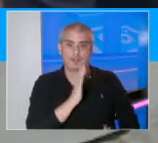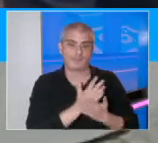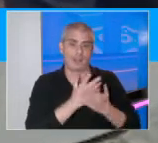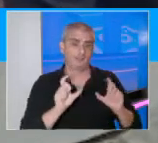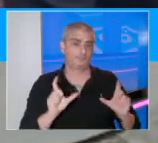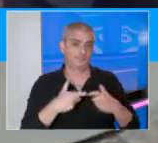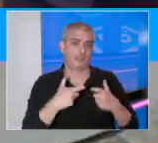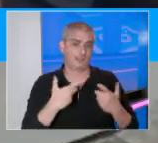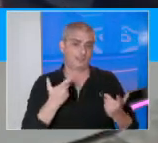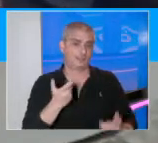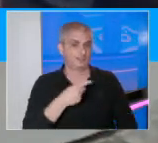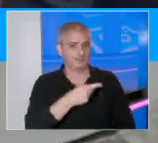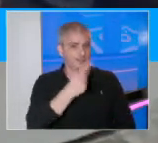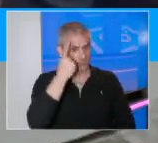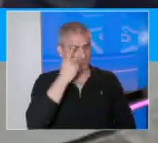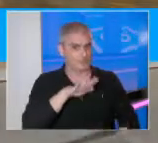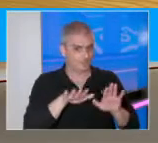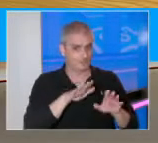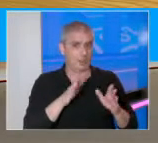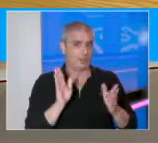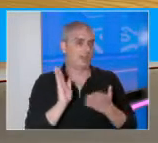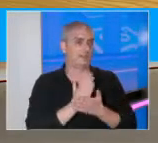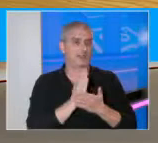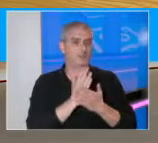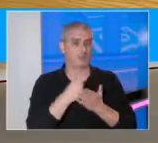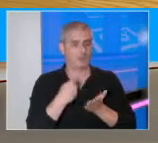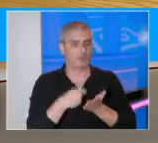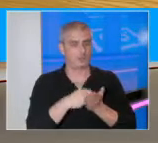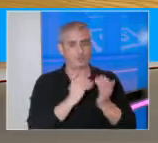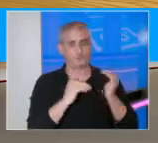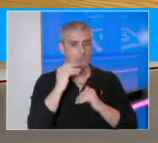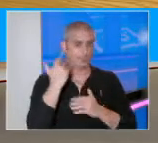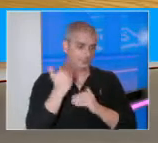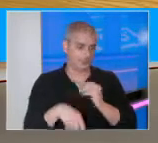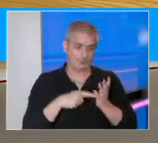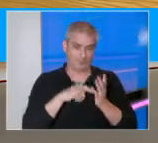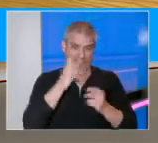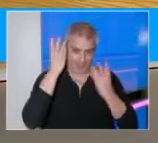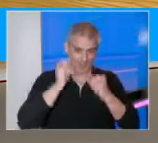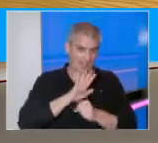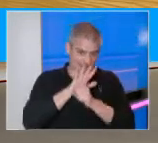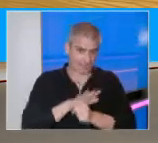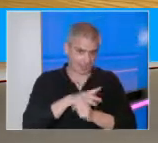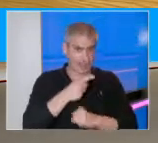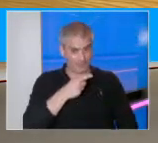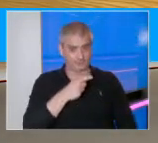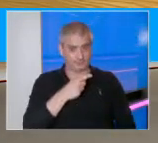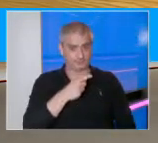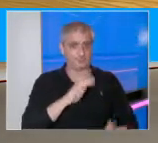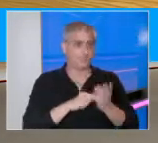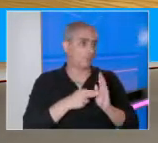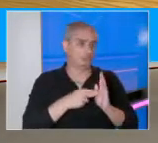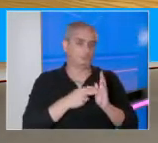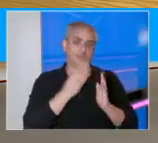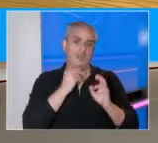סגר לשלוח אותם לבית. אבי, אתה יודע, הממשלה והקבינט החליטו על העלאת כנסות, ובסוף בגלל הלחץ של הפוליטיקאים